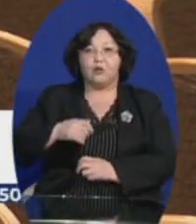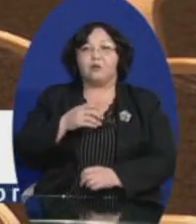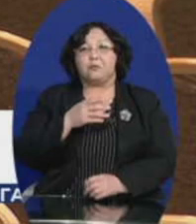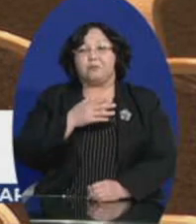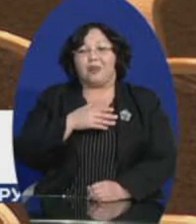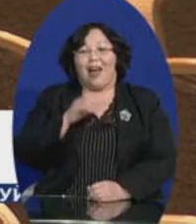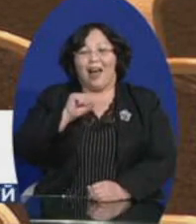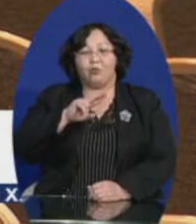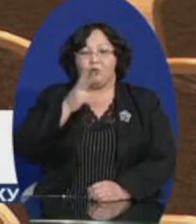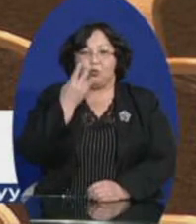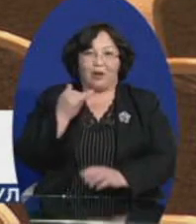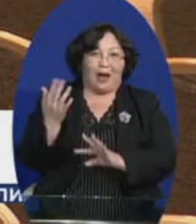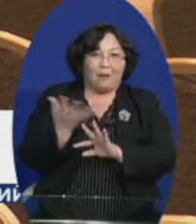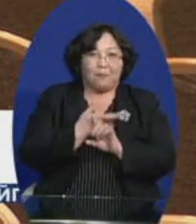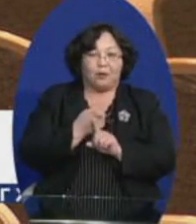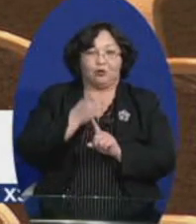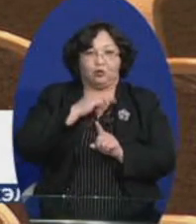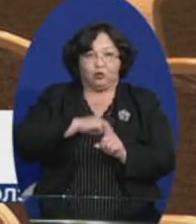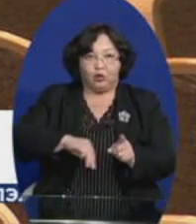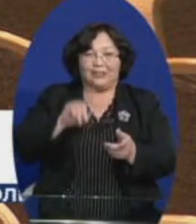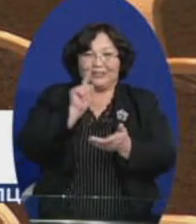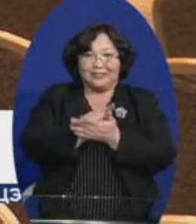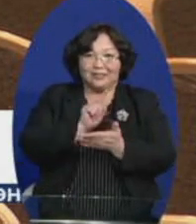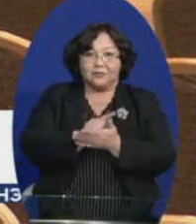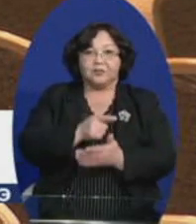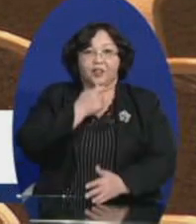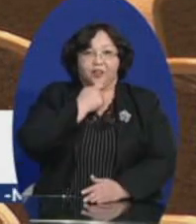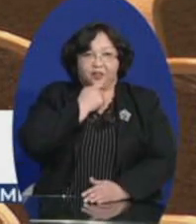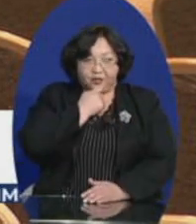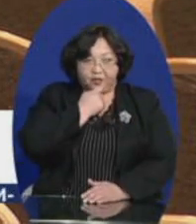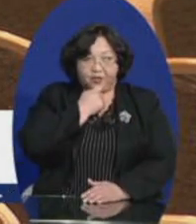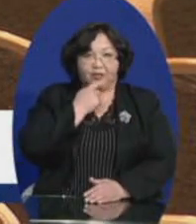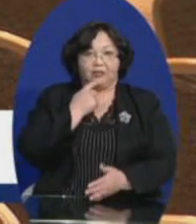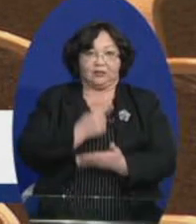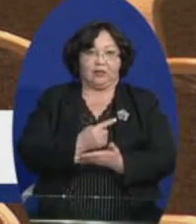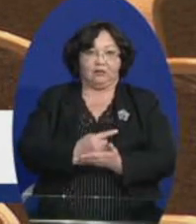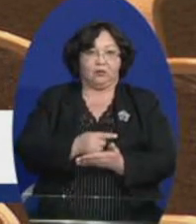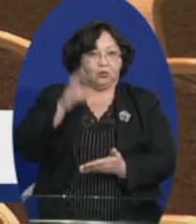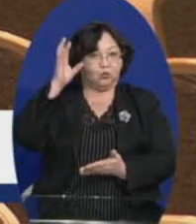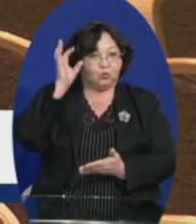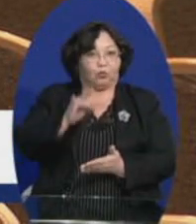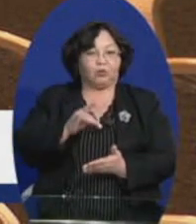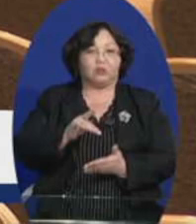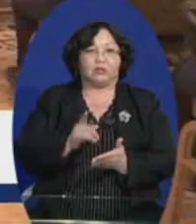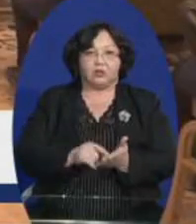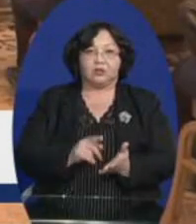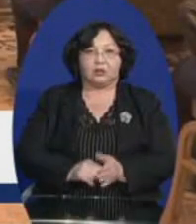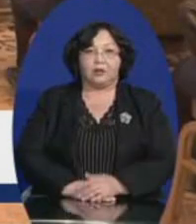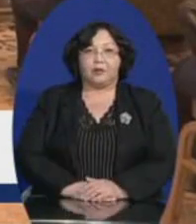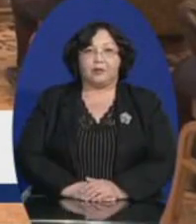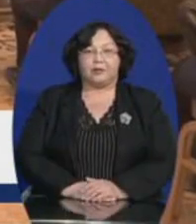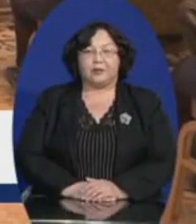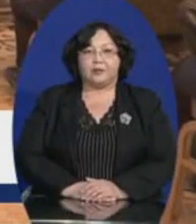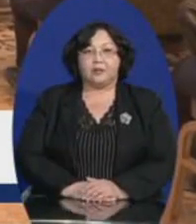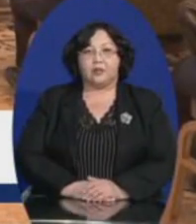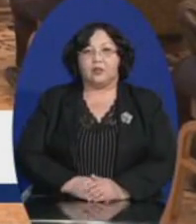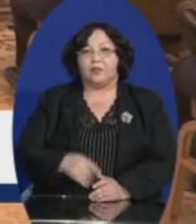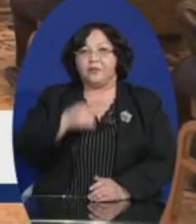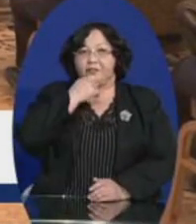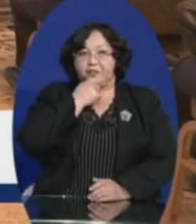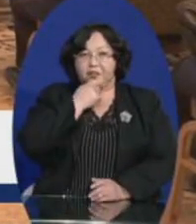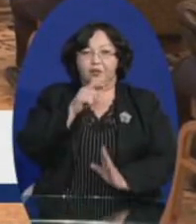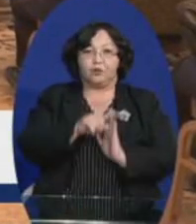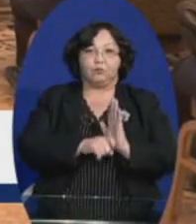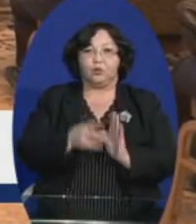байдал санаа зовдог бол эрсдлээс хамгаалахын шүглийг хэрэглэж хэвшгийг бол уриалж байгаа. Шүглэл хөтөлбөрийг